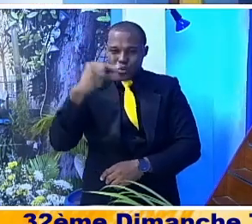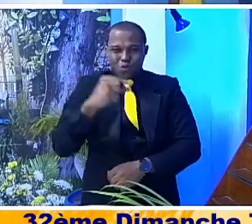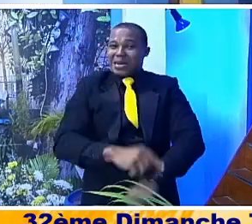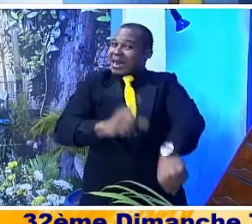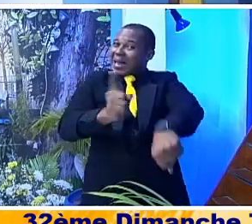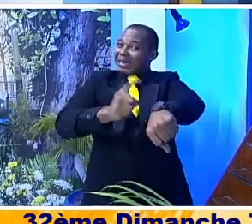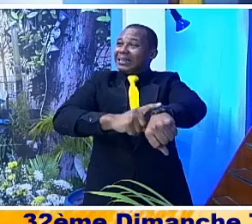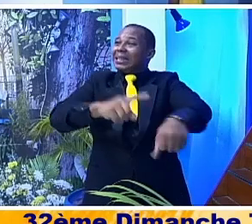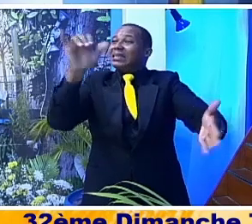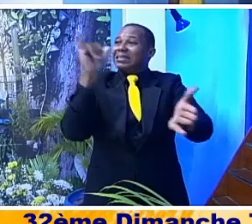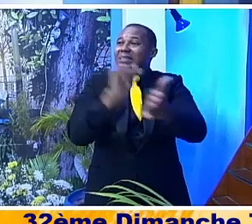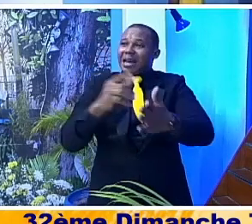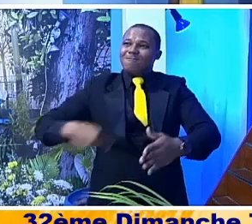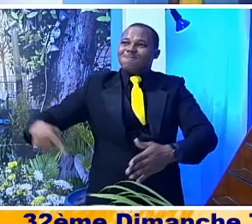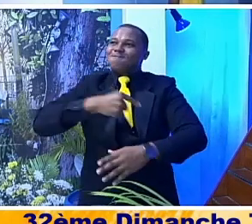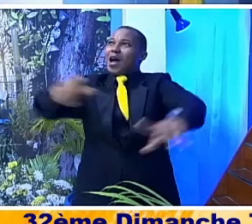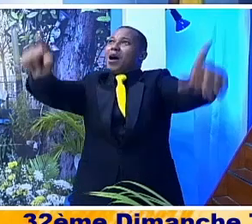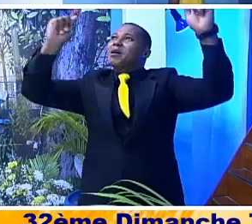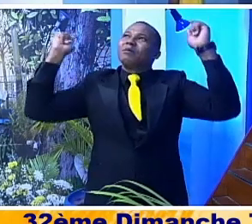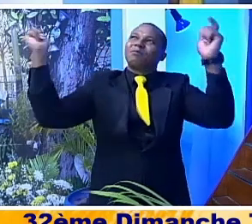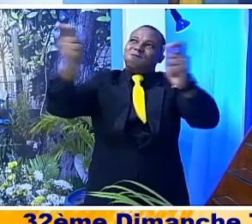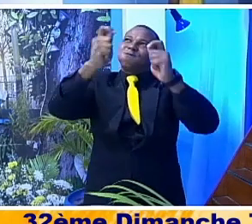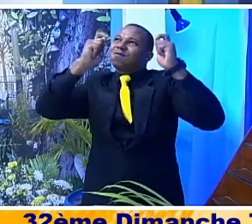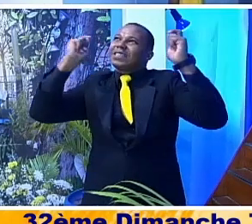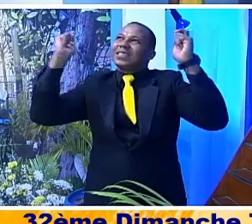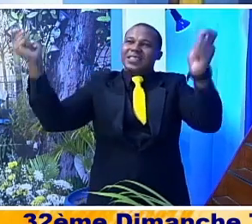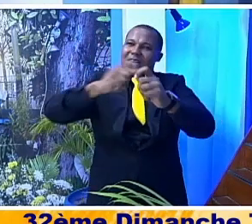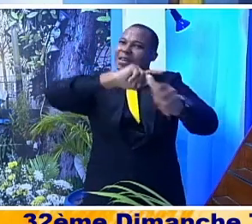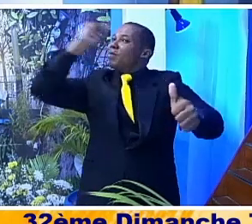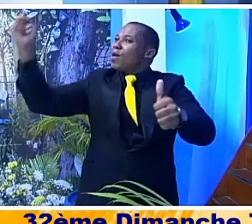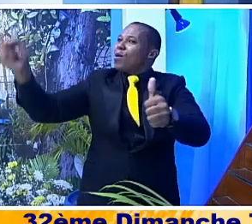contexte ça, n'a célébré premier